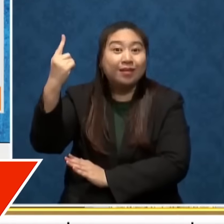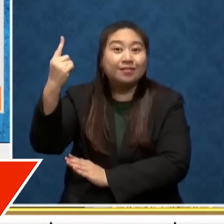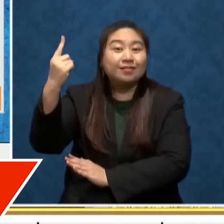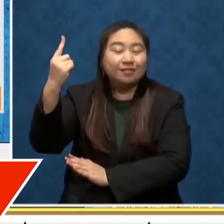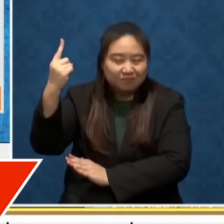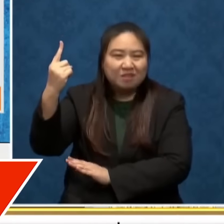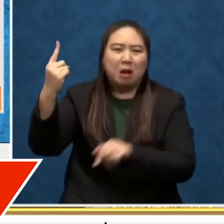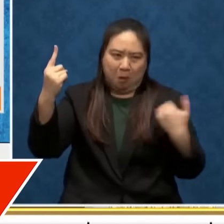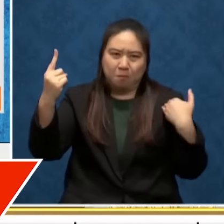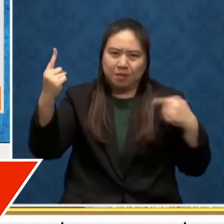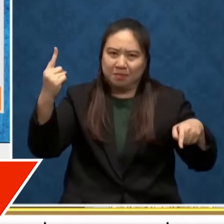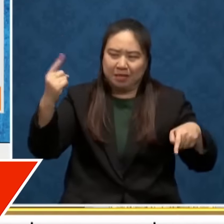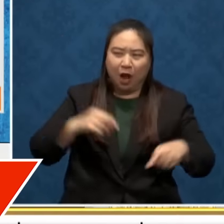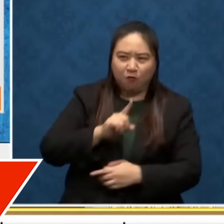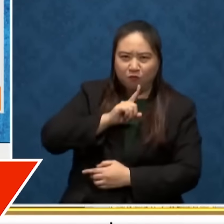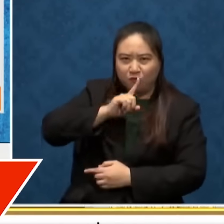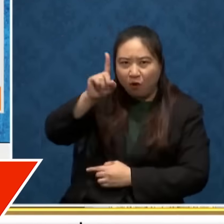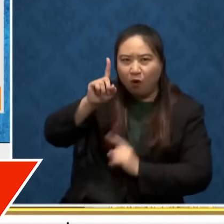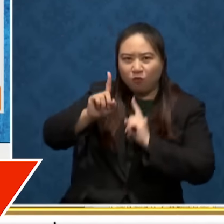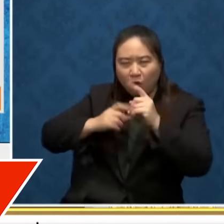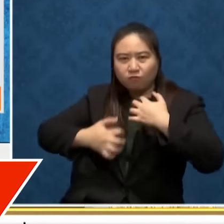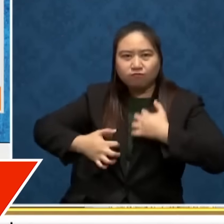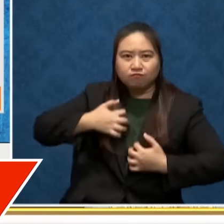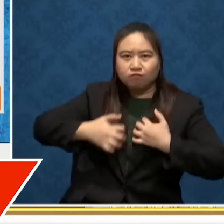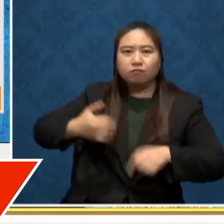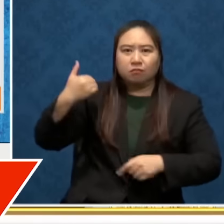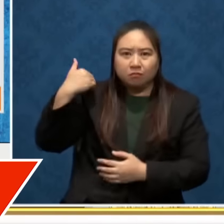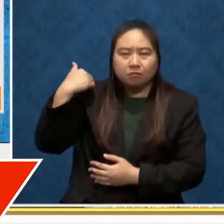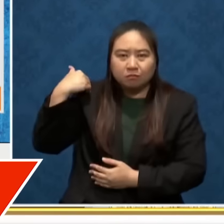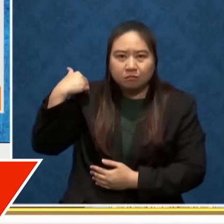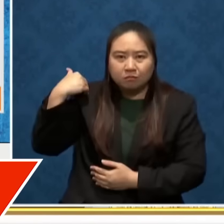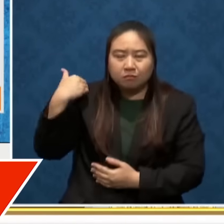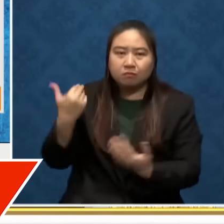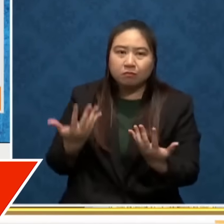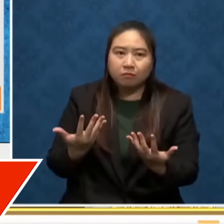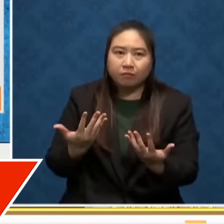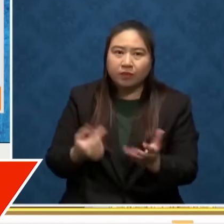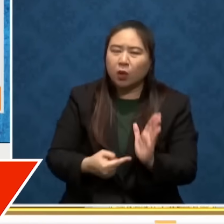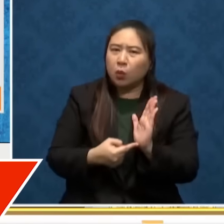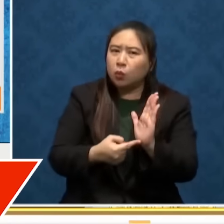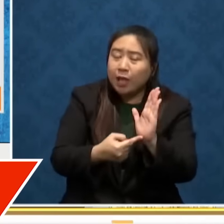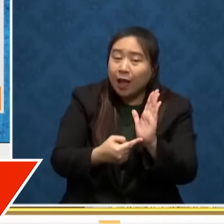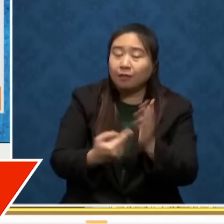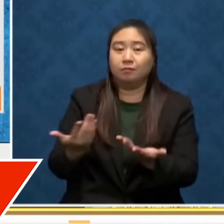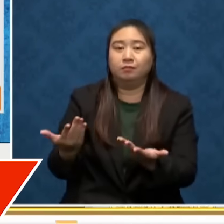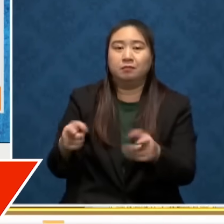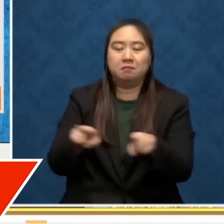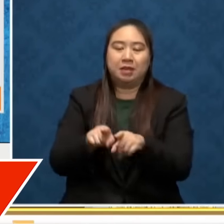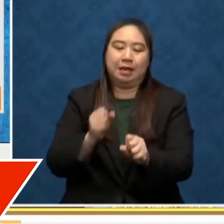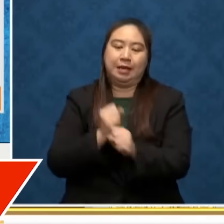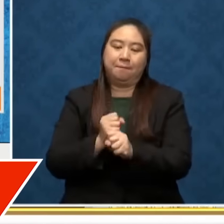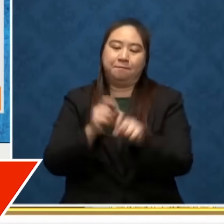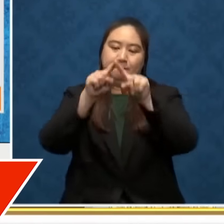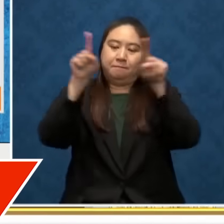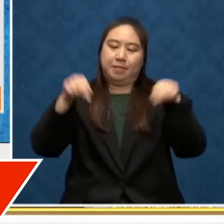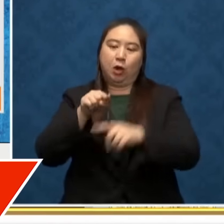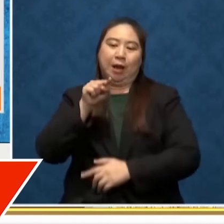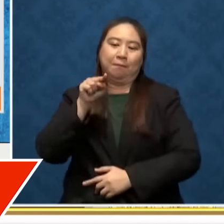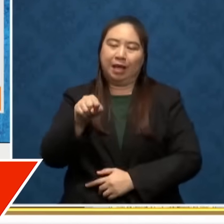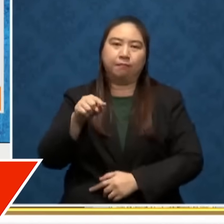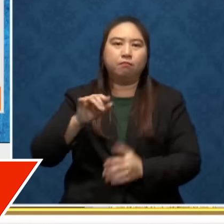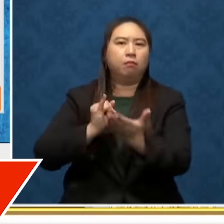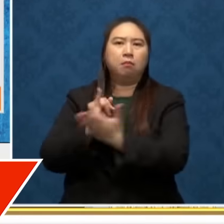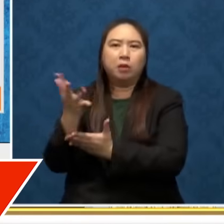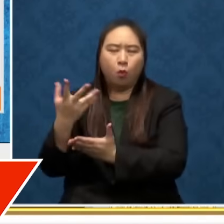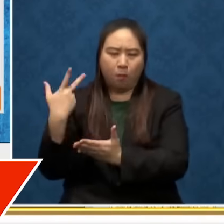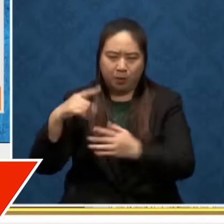การร้องเรียนกันอยู่ไม่ว่าจะเป็นเรื่องของการนะครับออกคำสั่งโดยไม่ชอบแล้วก็ขัดกันของ